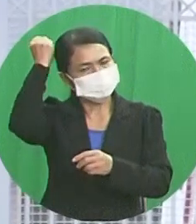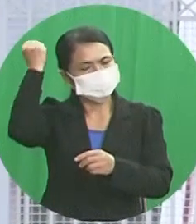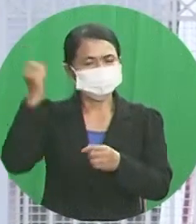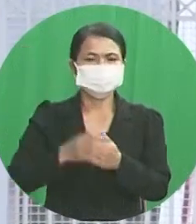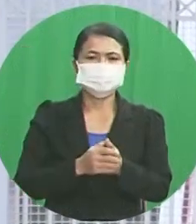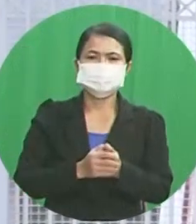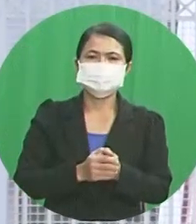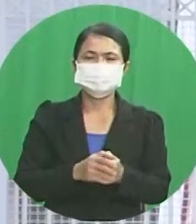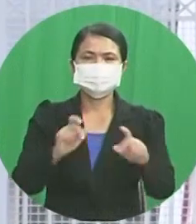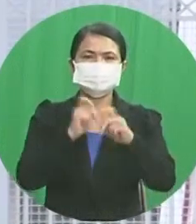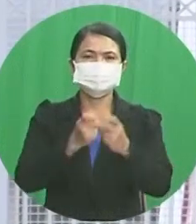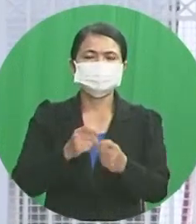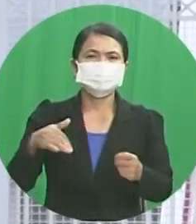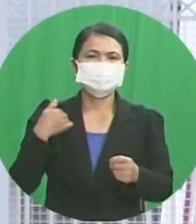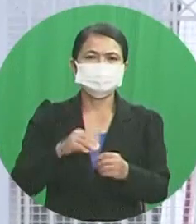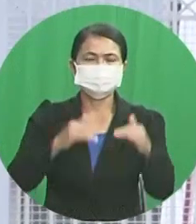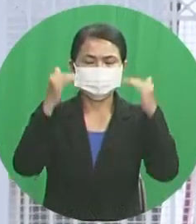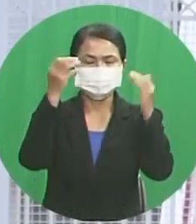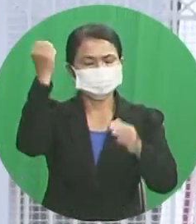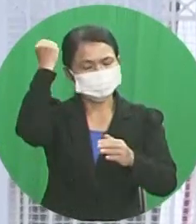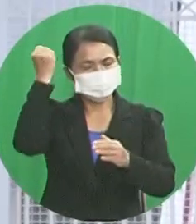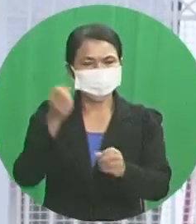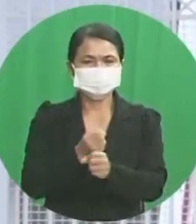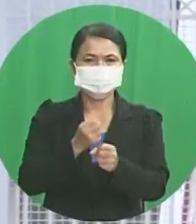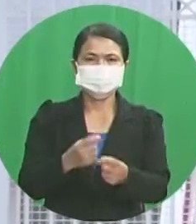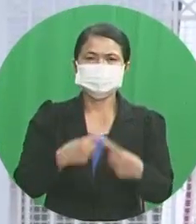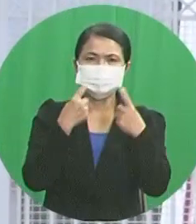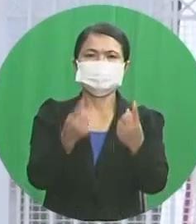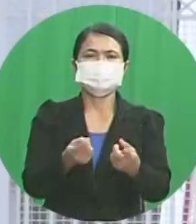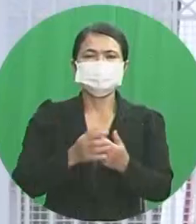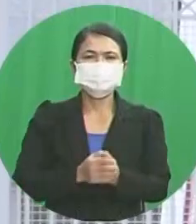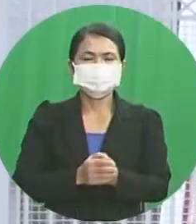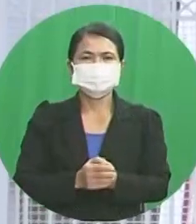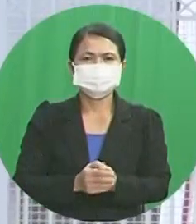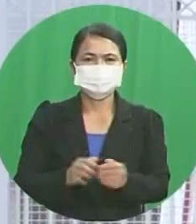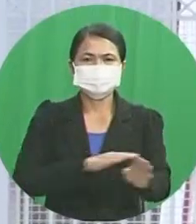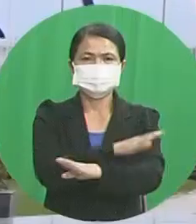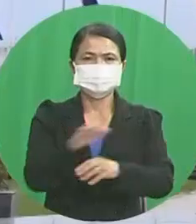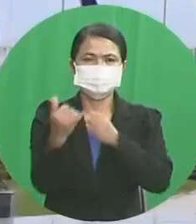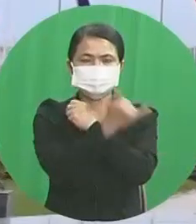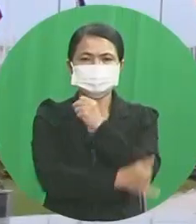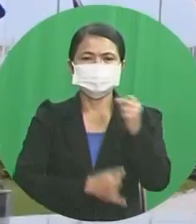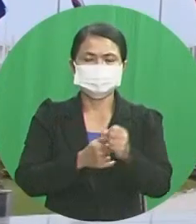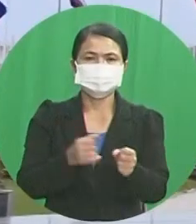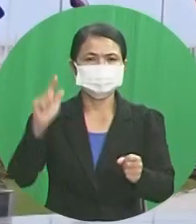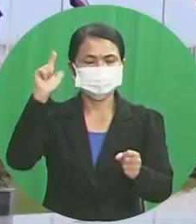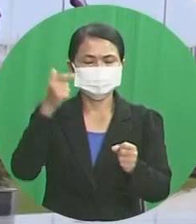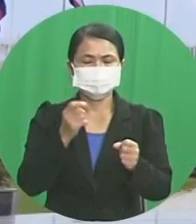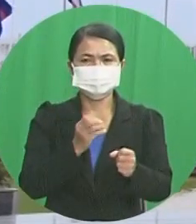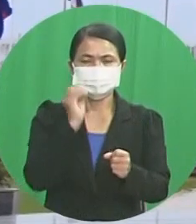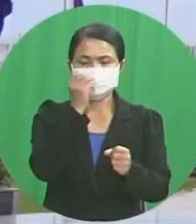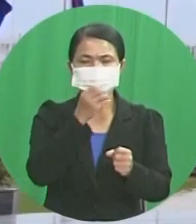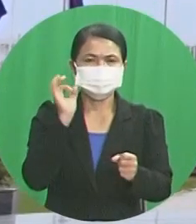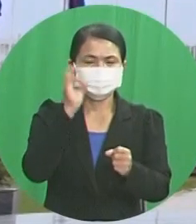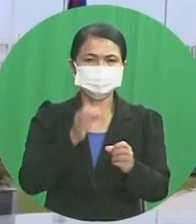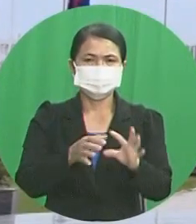តឡាវនិងគណៈប្រតិភូជាន់ខ្ពស់ឡាវបានអញ្ជើញធ្វើមាតុភូមិនិវត្តទៅកាន់មាតុប្រទេសវិញប្រកបដោយជោគជ័យផ្លែផ្កា